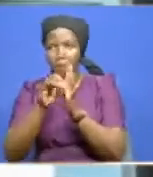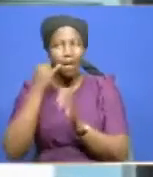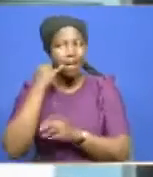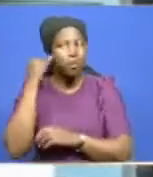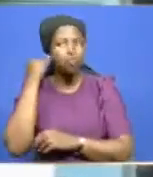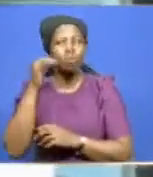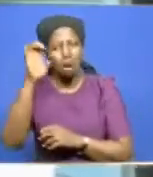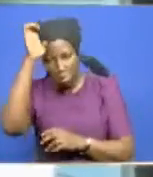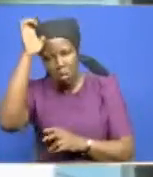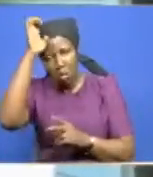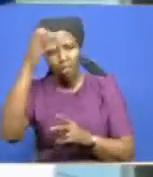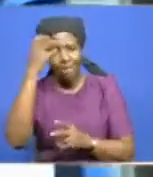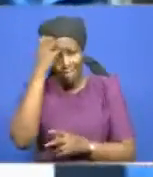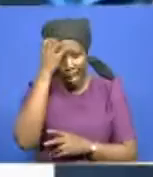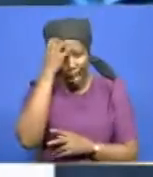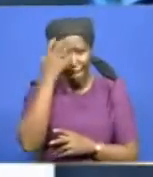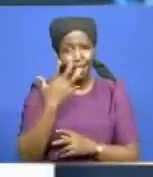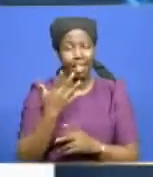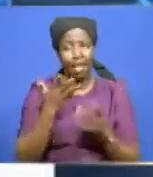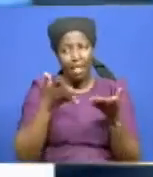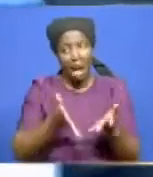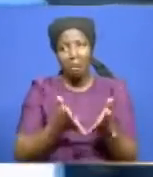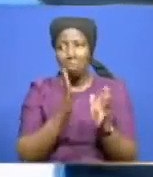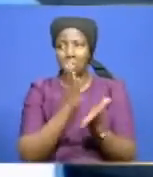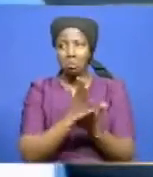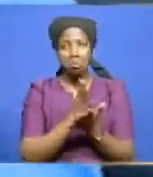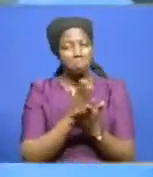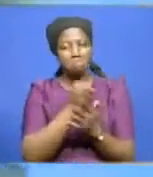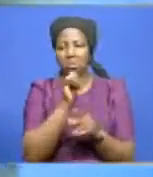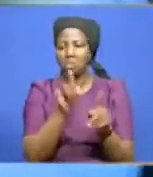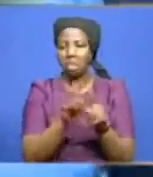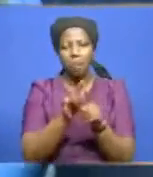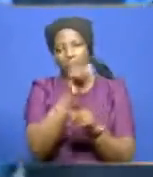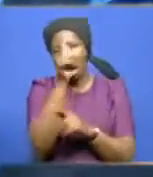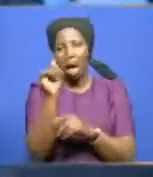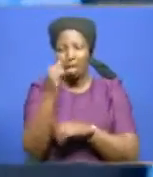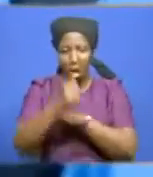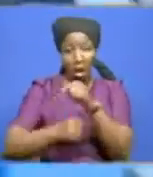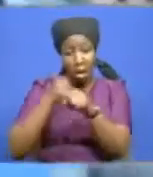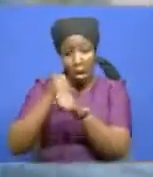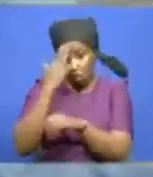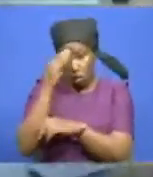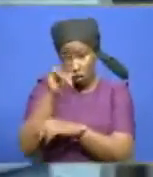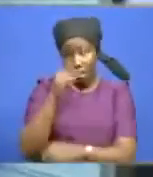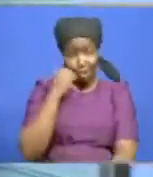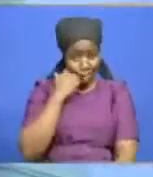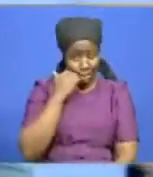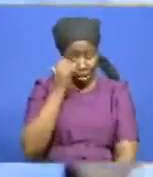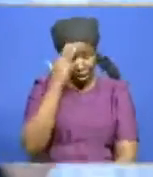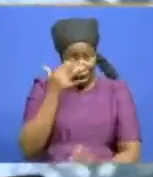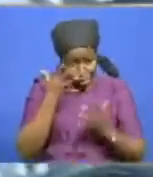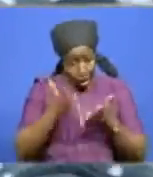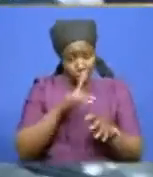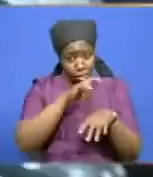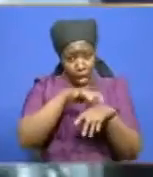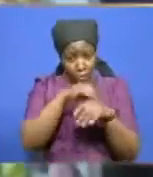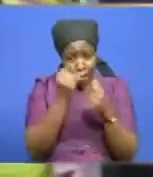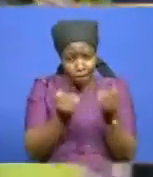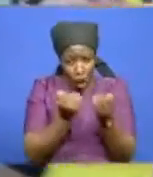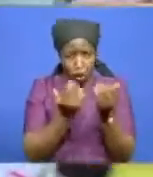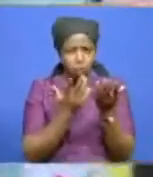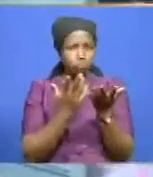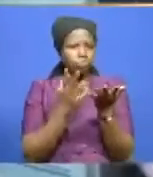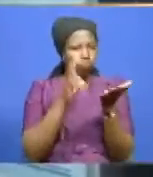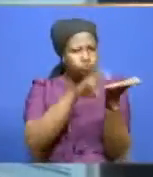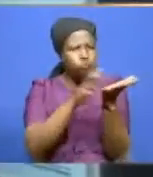Kitale, sasa sio kama miaka ingine juu ya hii ugonjwa. Juu sasa gari ikibeba ile pesa